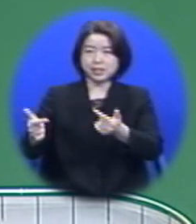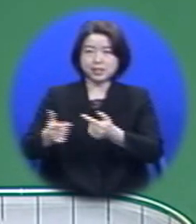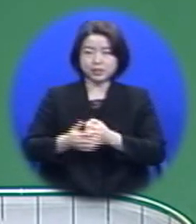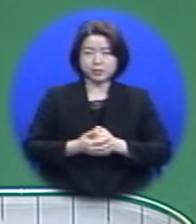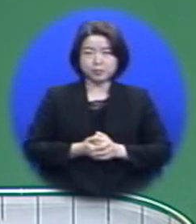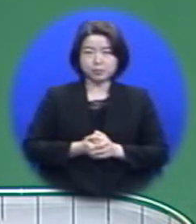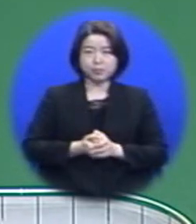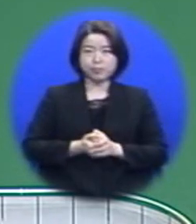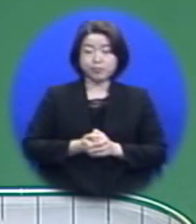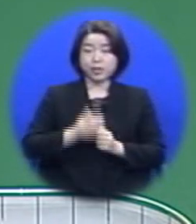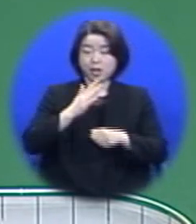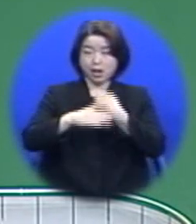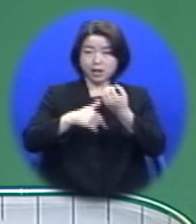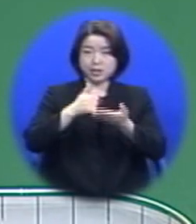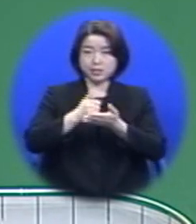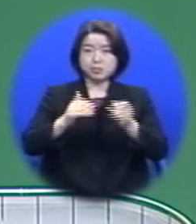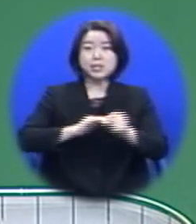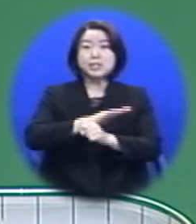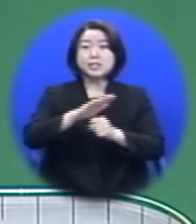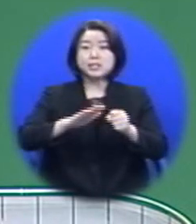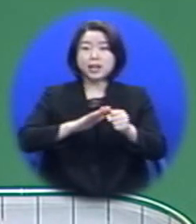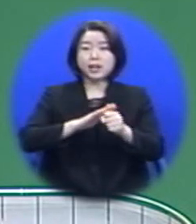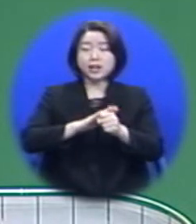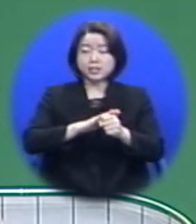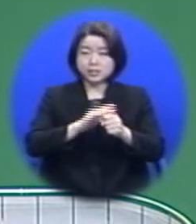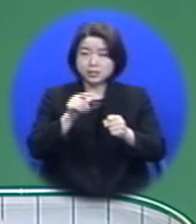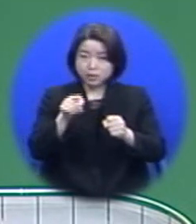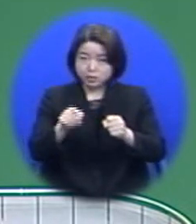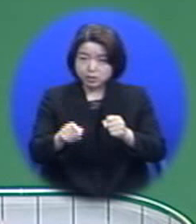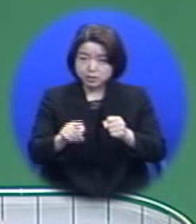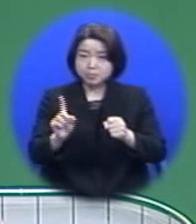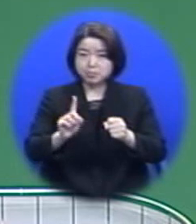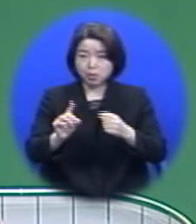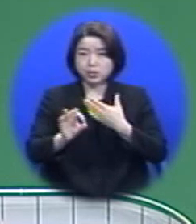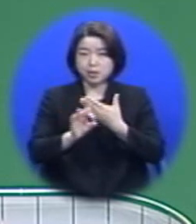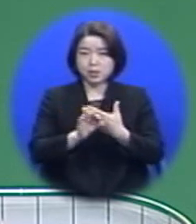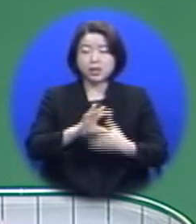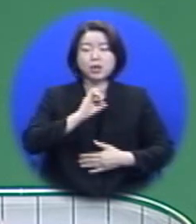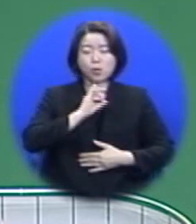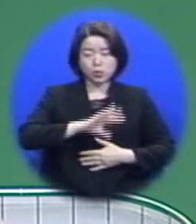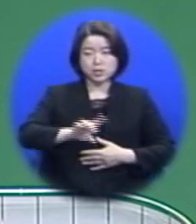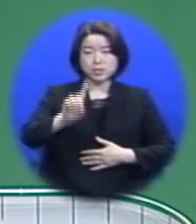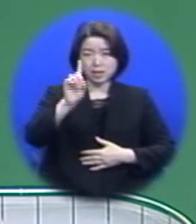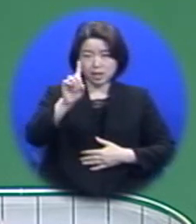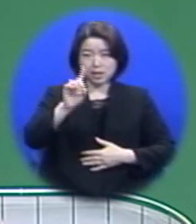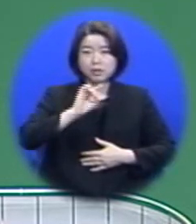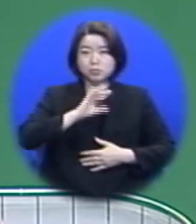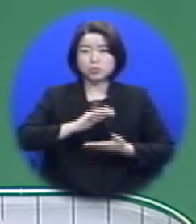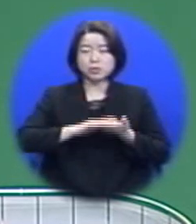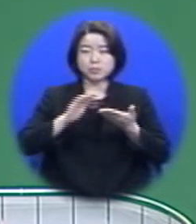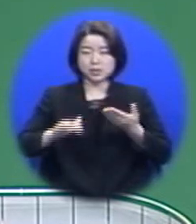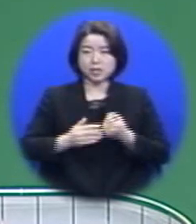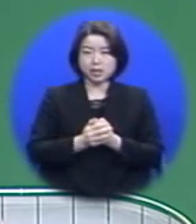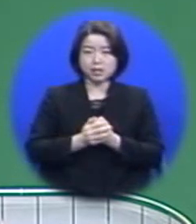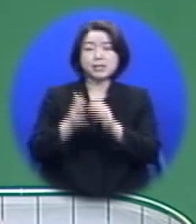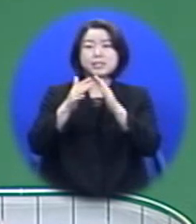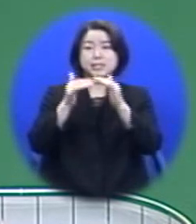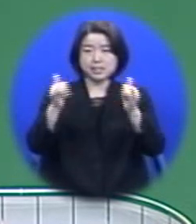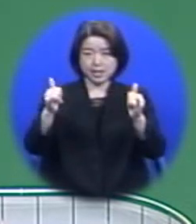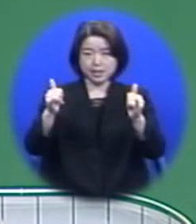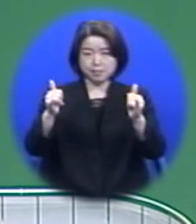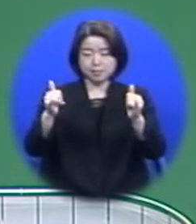않습니다 하나님이 사랑하시는 대상은 오직 하나밖에 없습니다 사람입니다